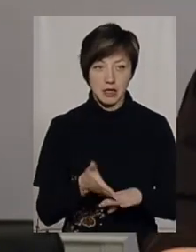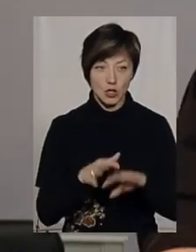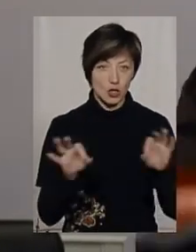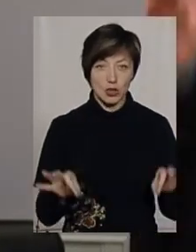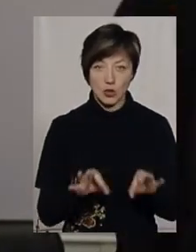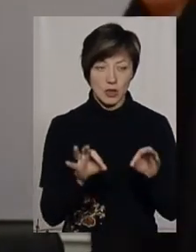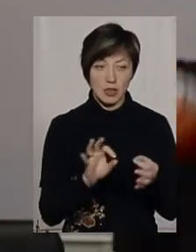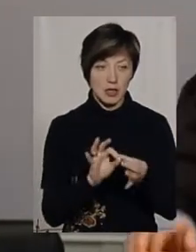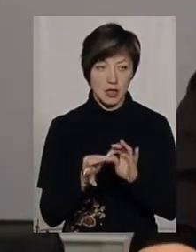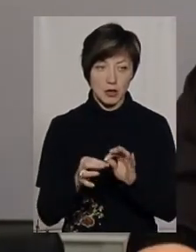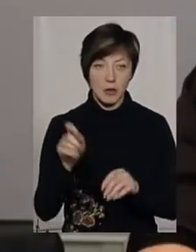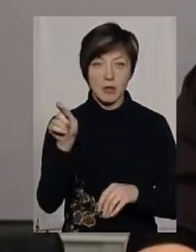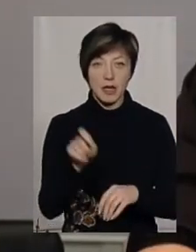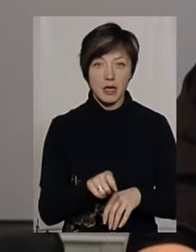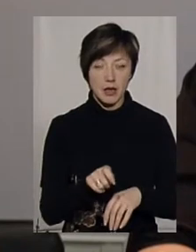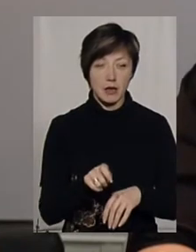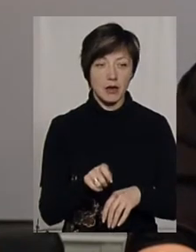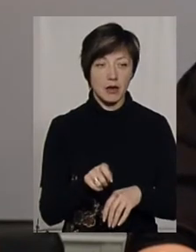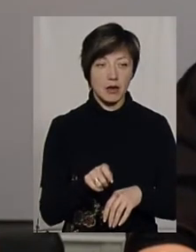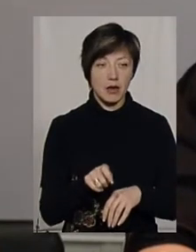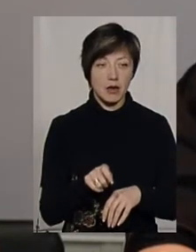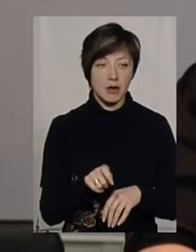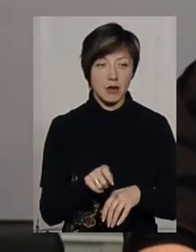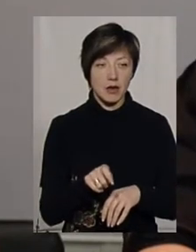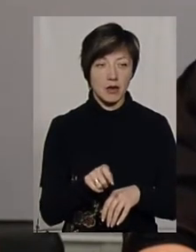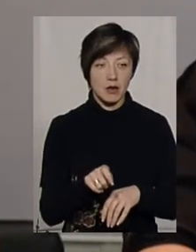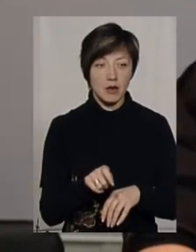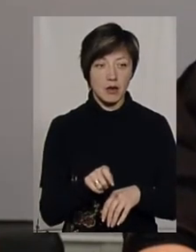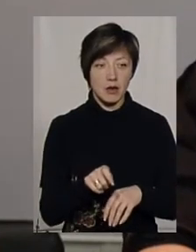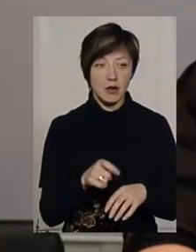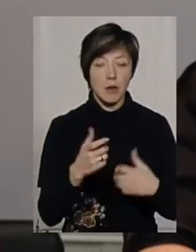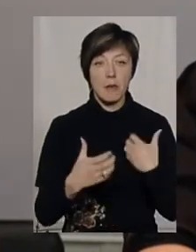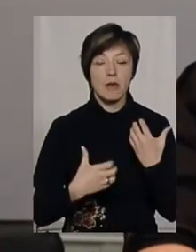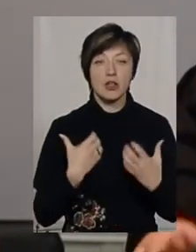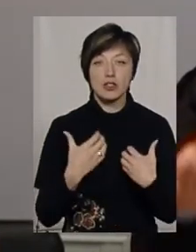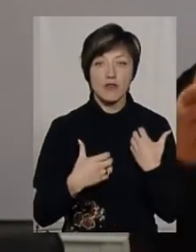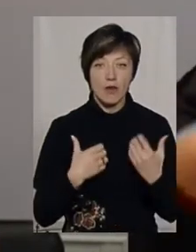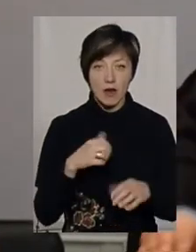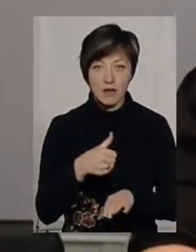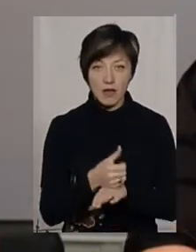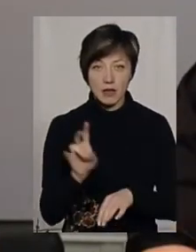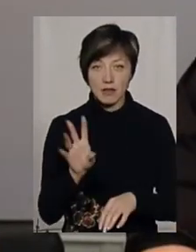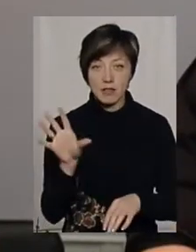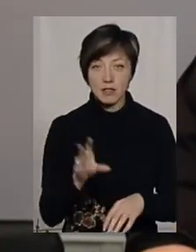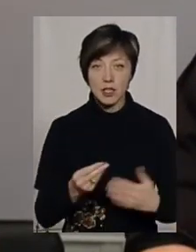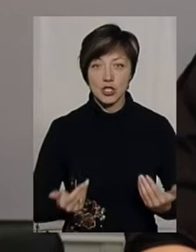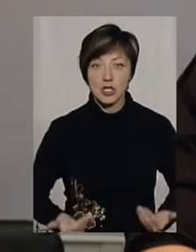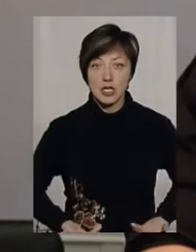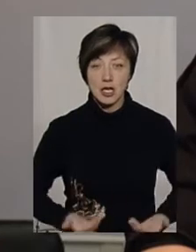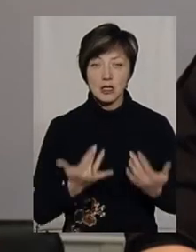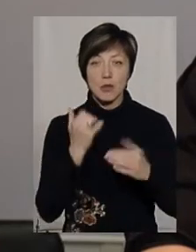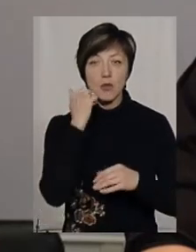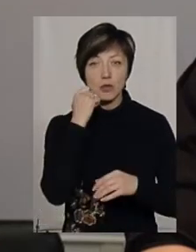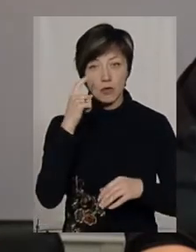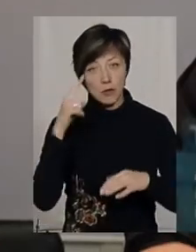нічого не складно. От він приїхав у Вінницю. Він каже, переживаю я, владика, страшне переживаю. Все життя, скільки там, да, у